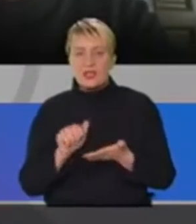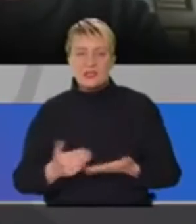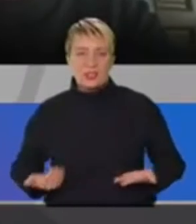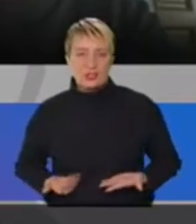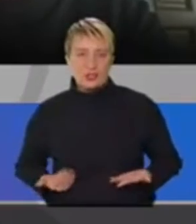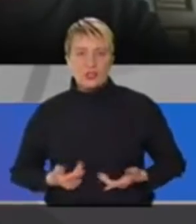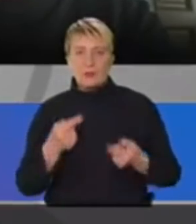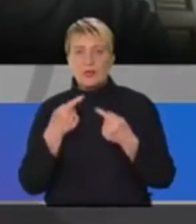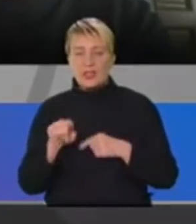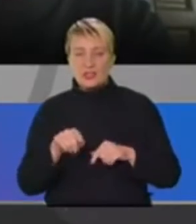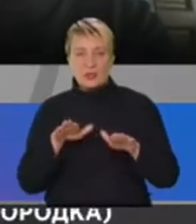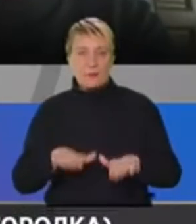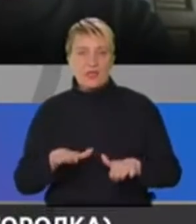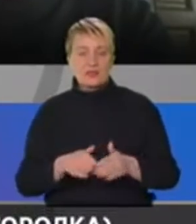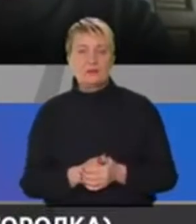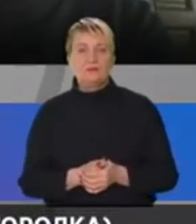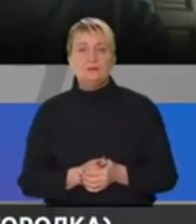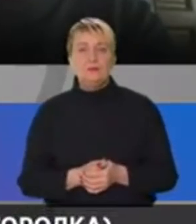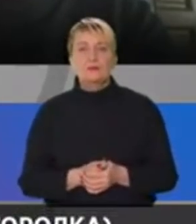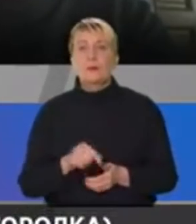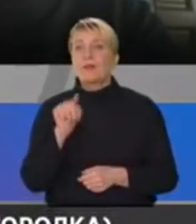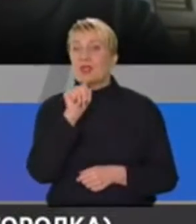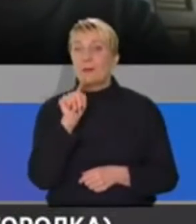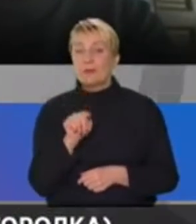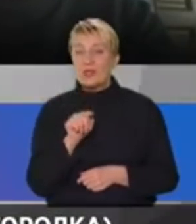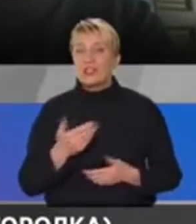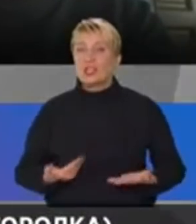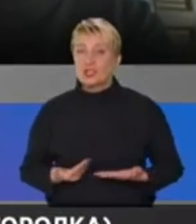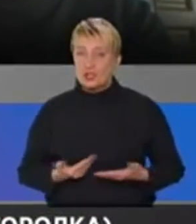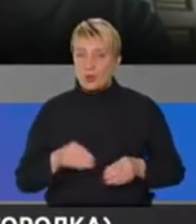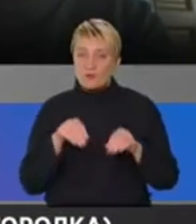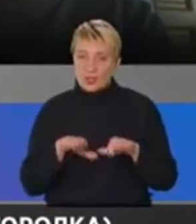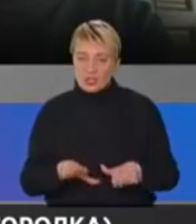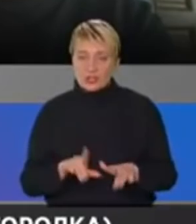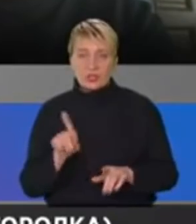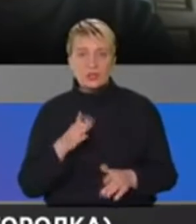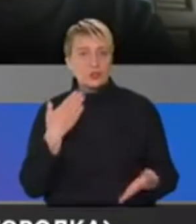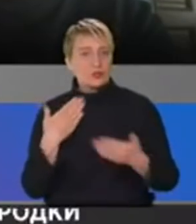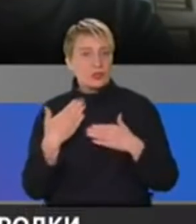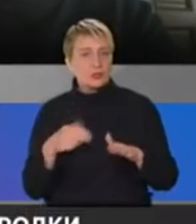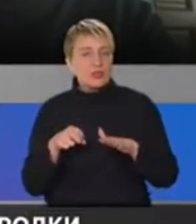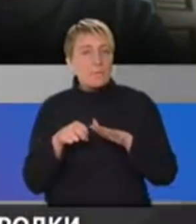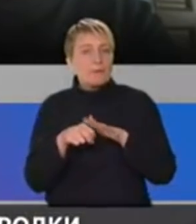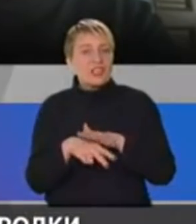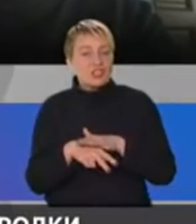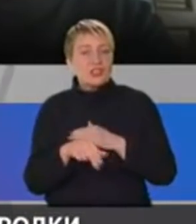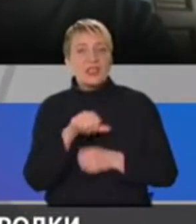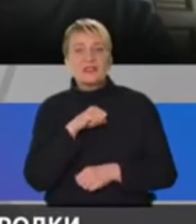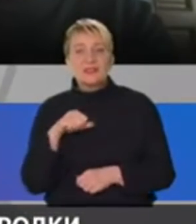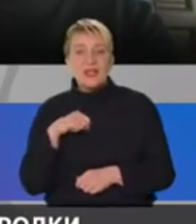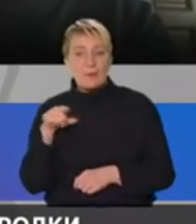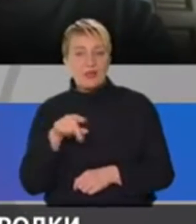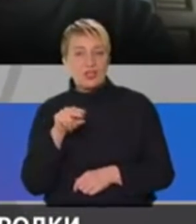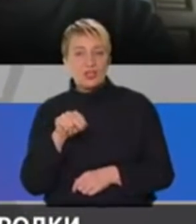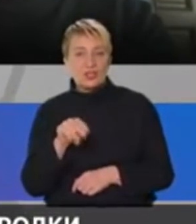Угу. Отак от. Питання це з про житлом вирішили. А що стосується біженців самих Черкас? Тому що, я так розумію, є